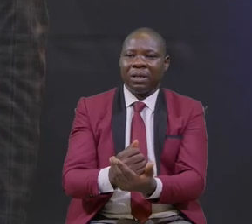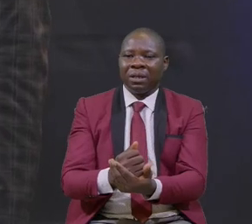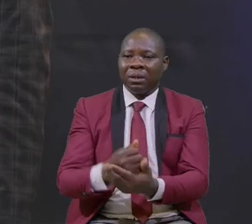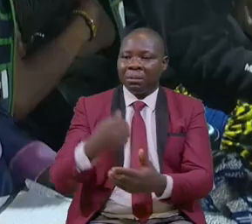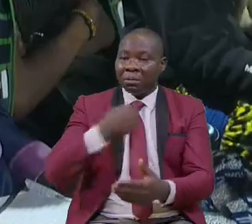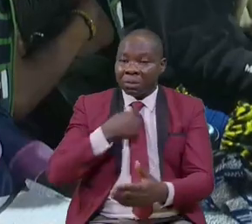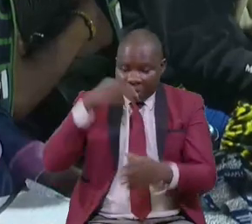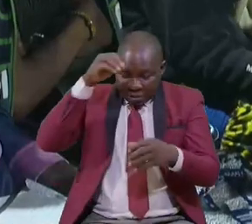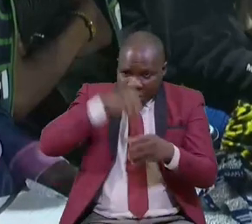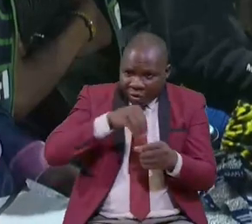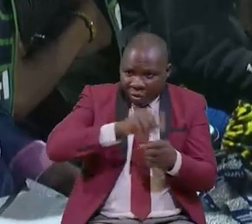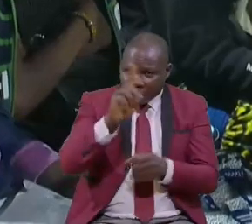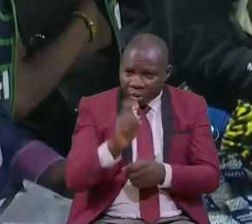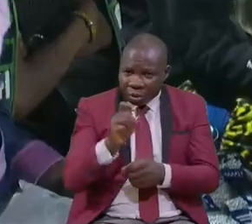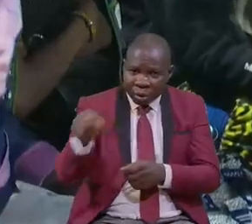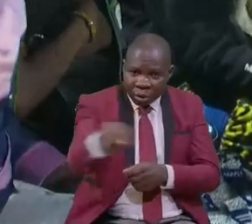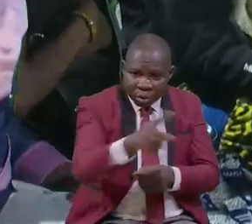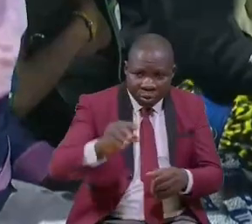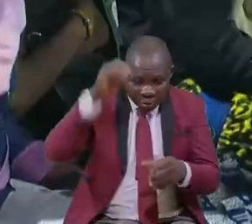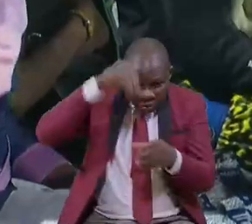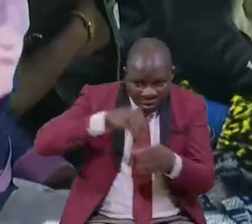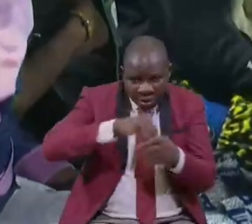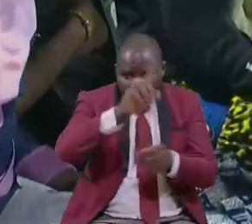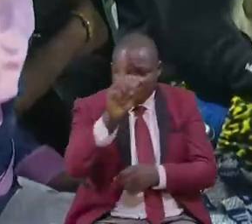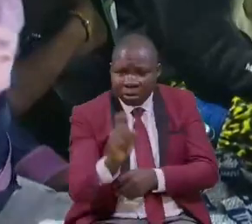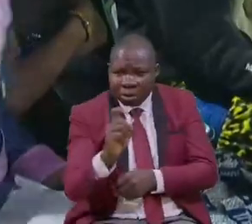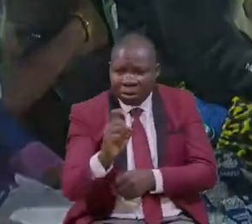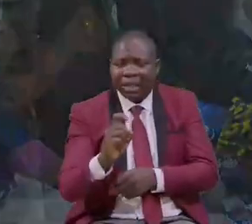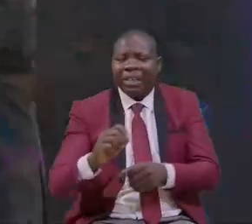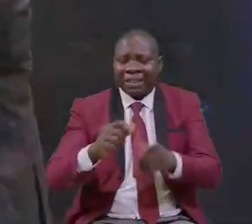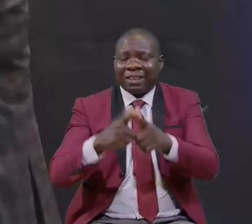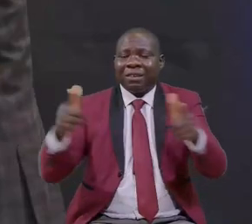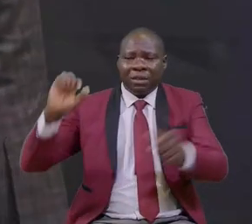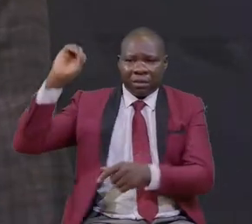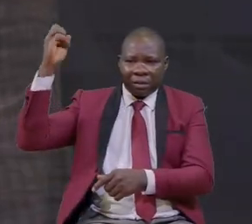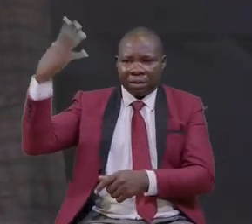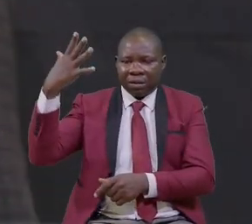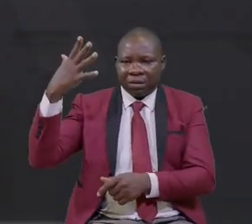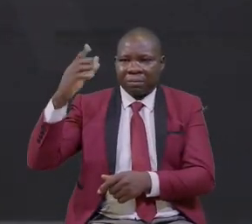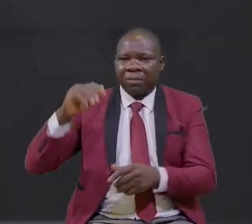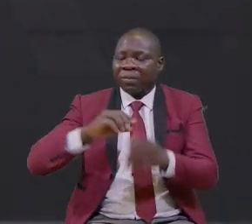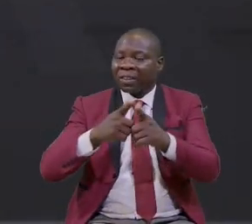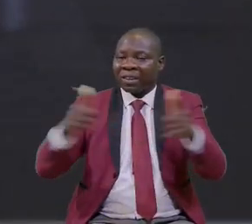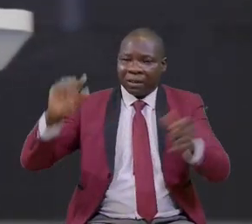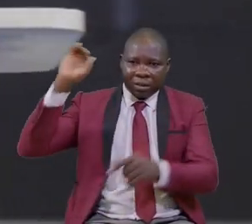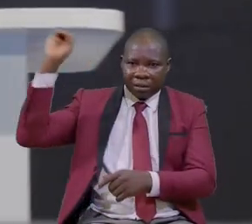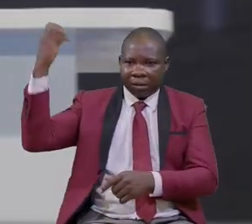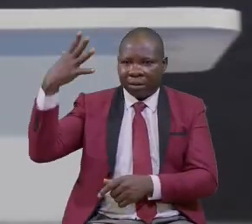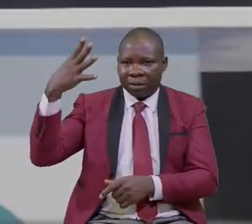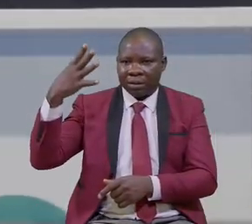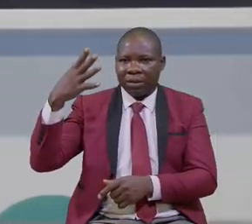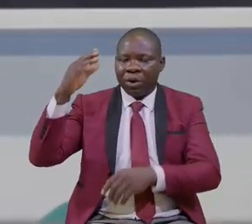Est-ce que je suis inclus? Est-ce que je suis inclus? Une grande grâce. Une grande grâce.